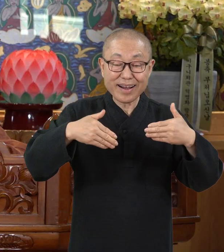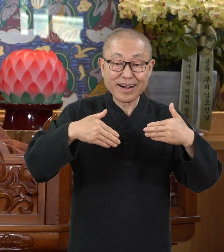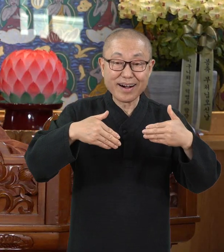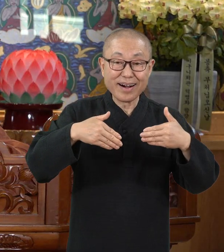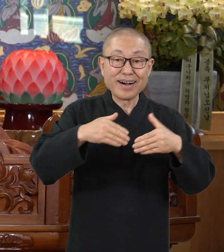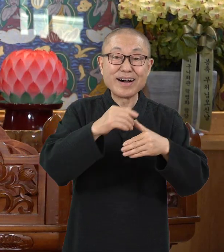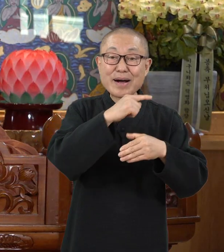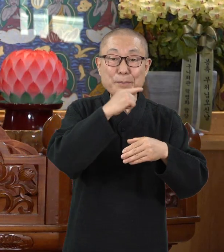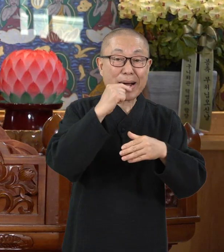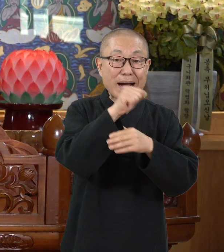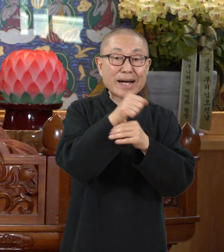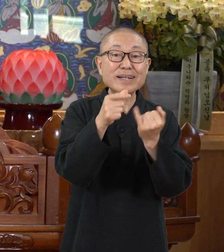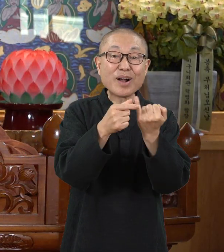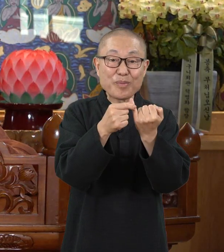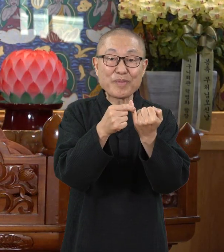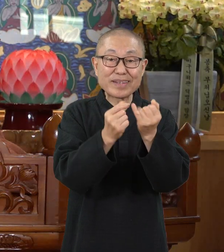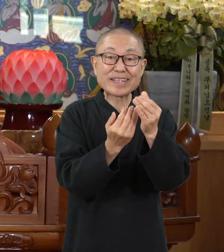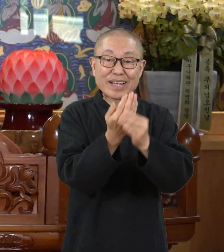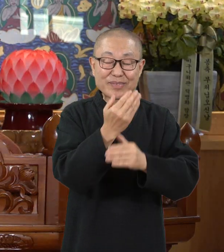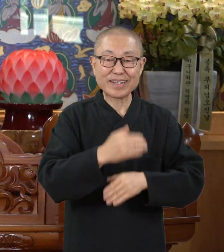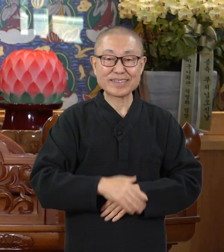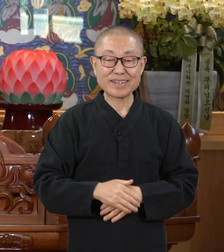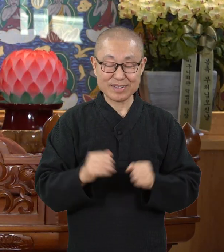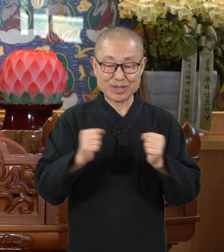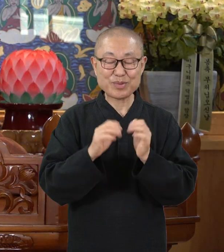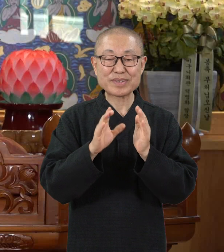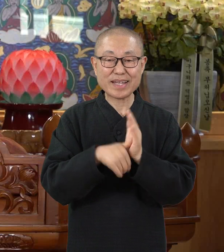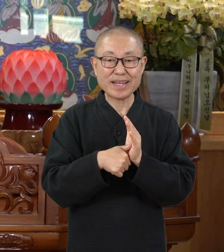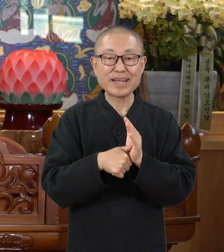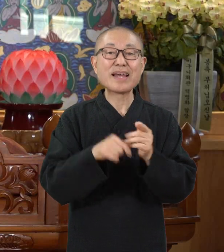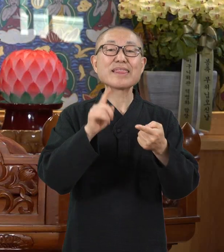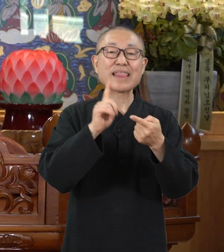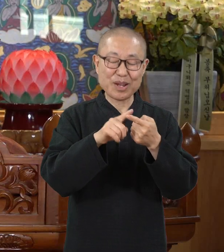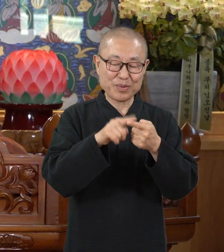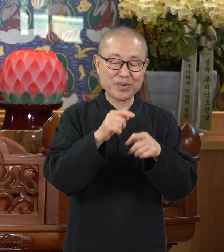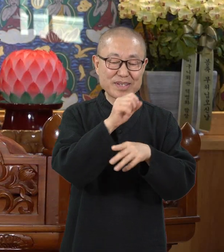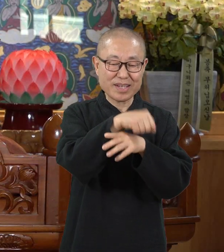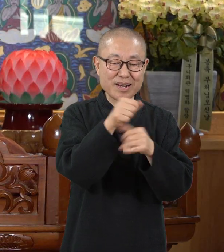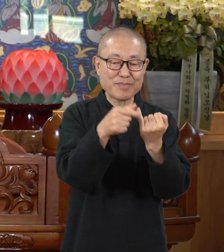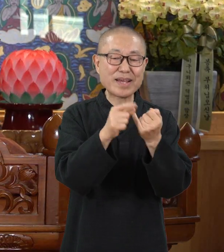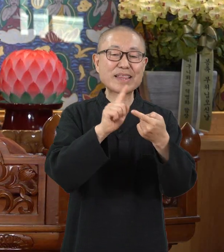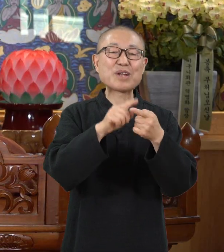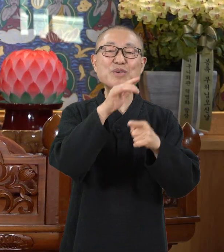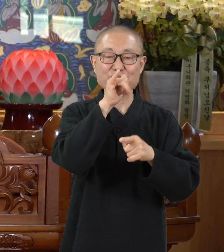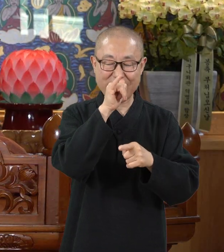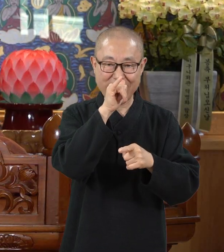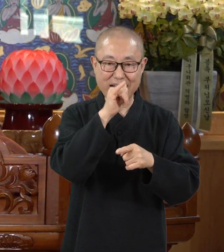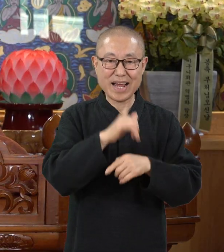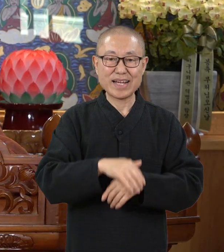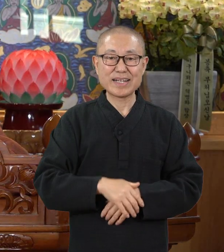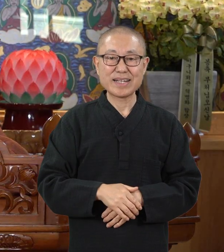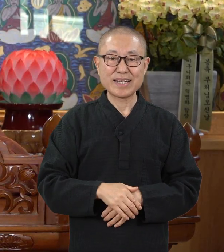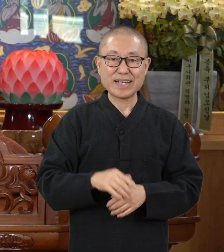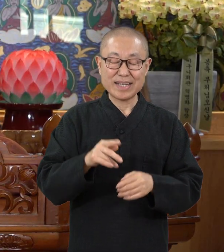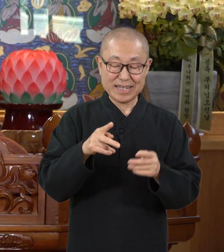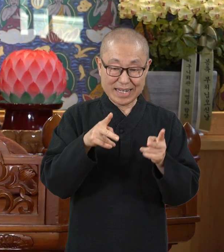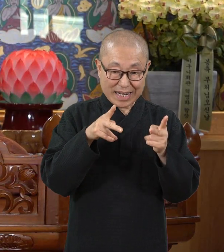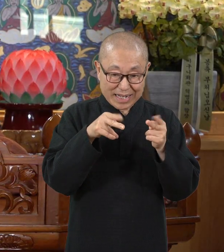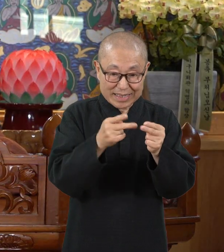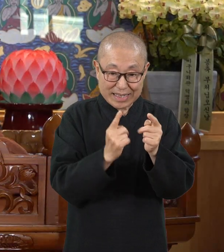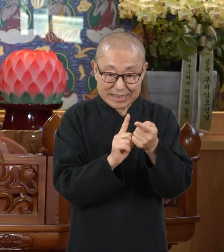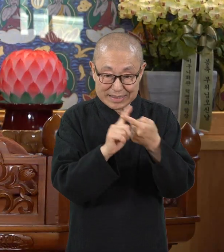이 겨울에도 겨울의 초입에도 열매는 그대로 있구나. 그래서 산수유를